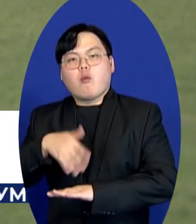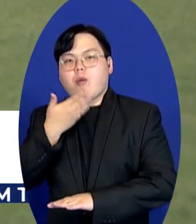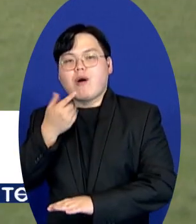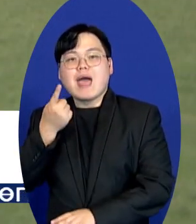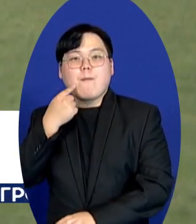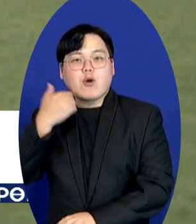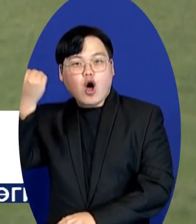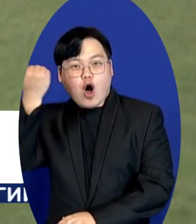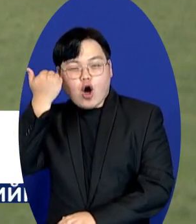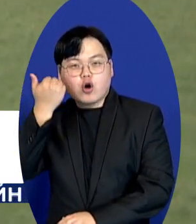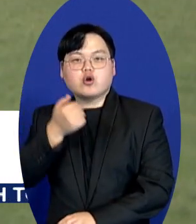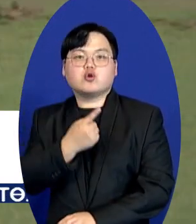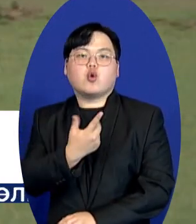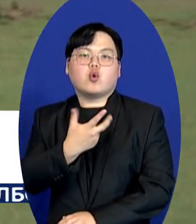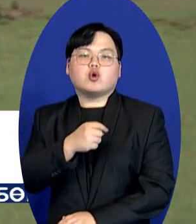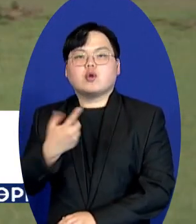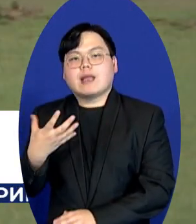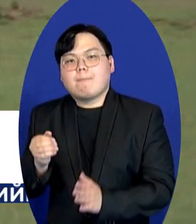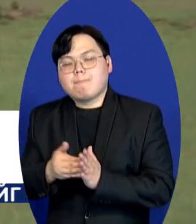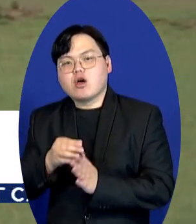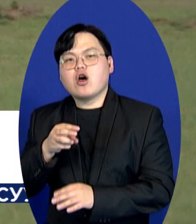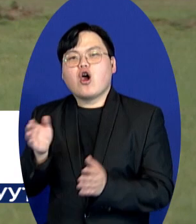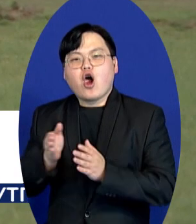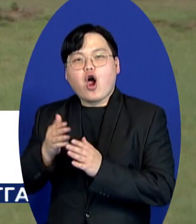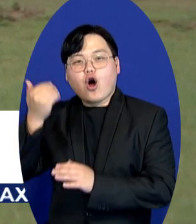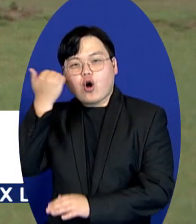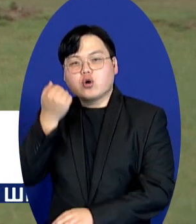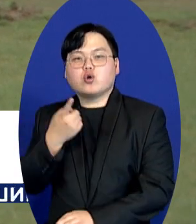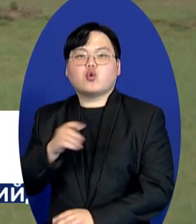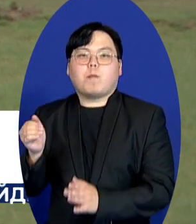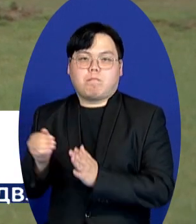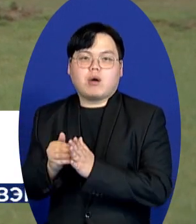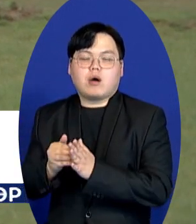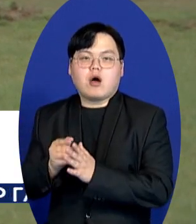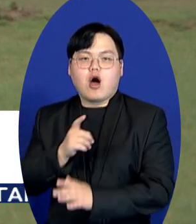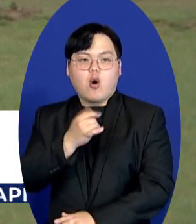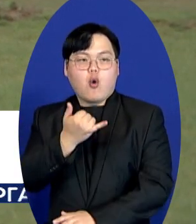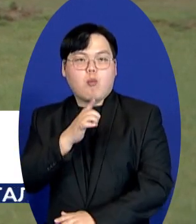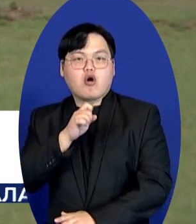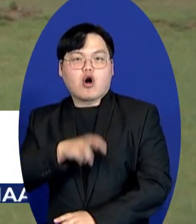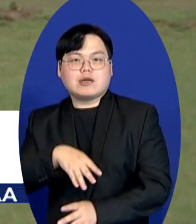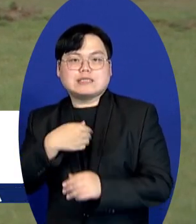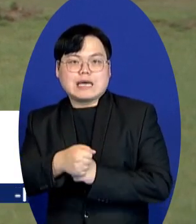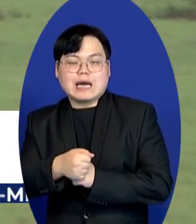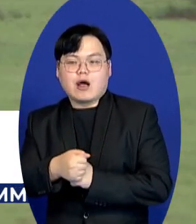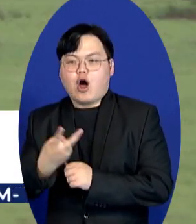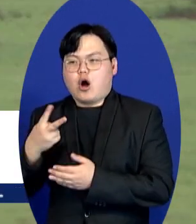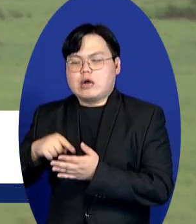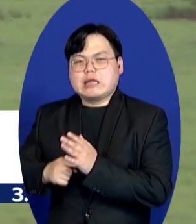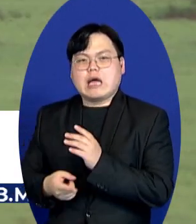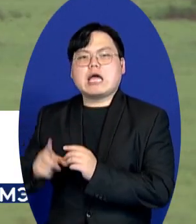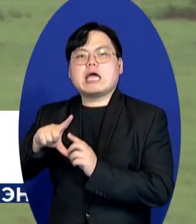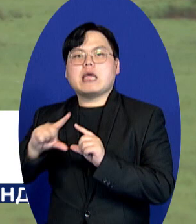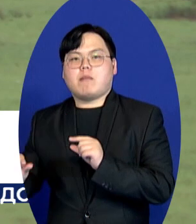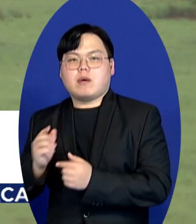хонь 130-150 мянга төлөг 100 гаруй мянган төгрөгийн үнэтэй байна. Хот орчинд борлуулагдж байгаа малын үнээс 2 дахин хямд